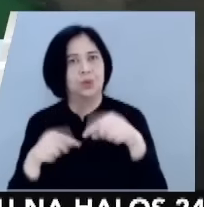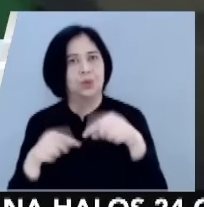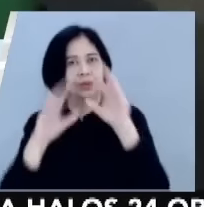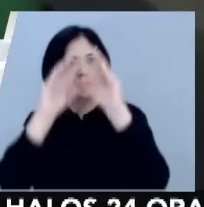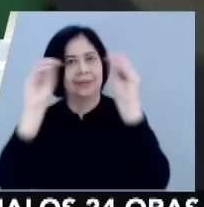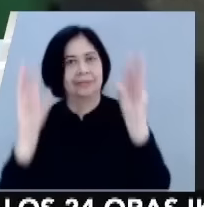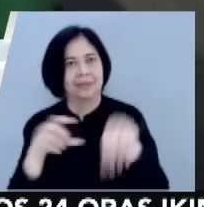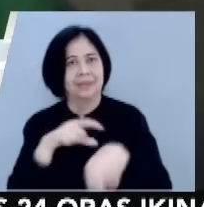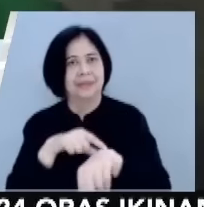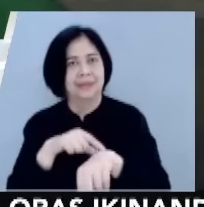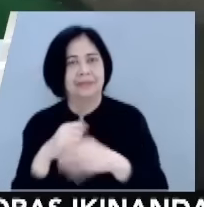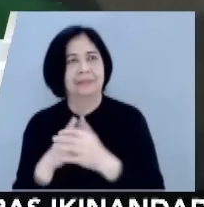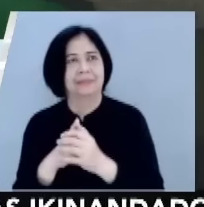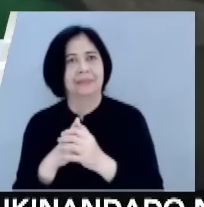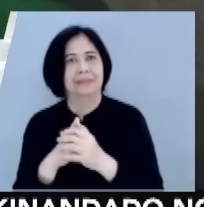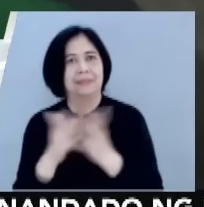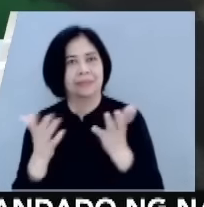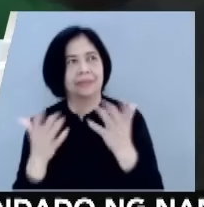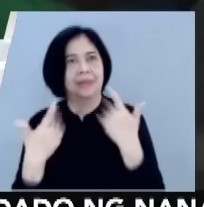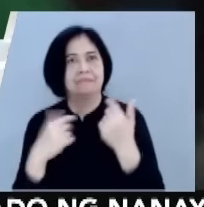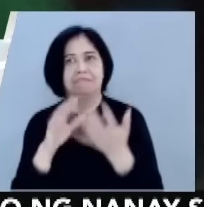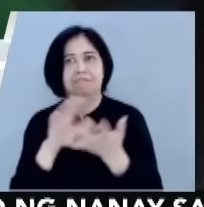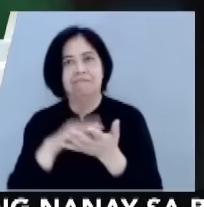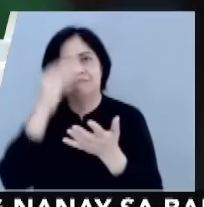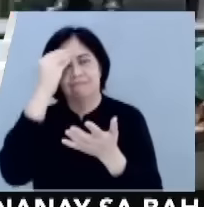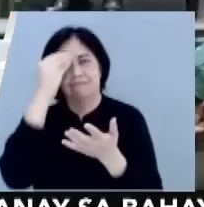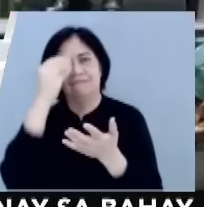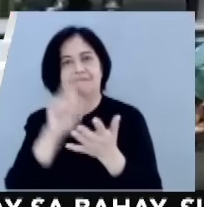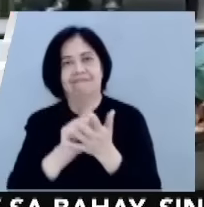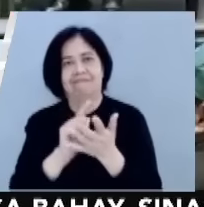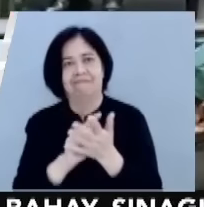kasi may mapupulot ka talagang aral.